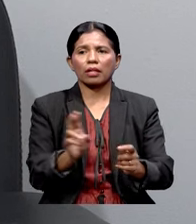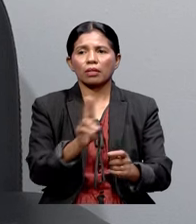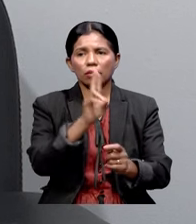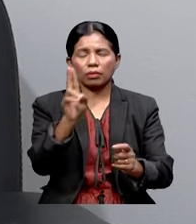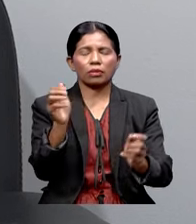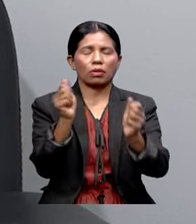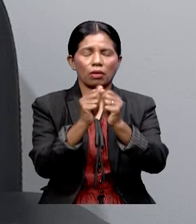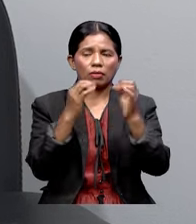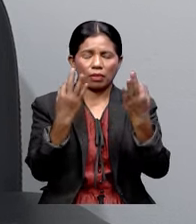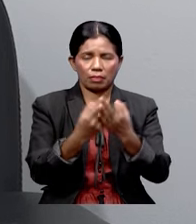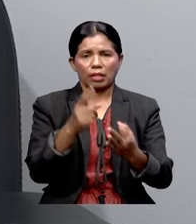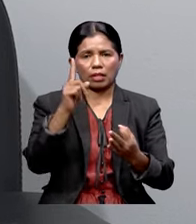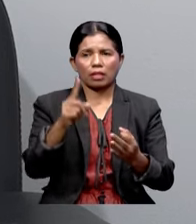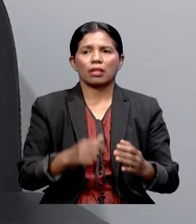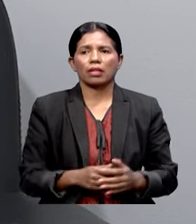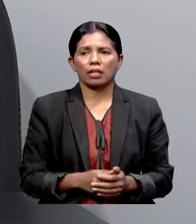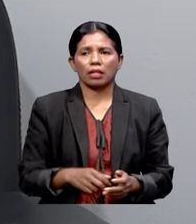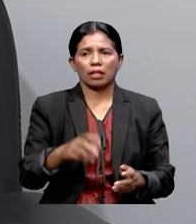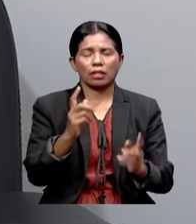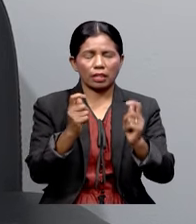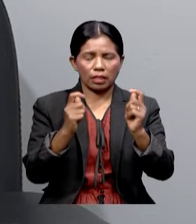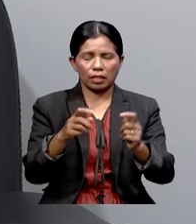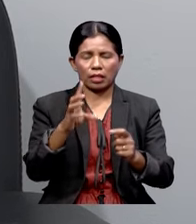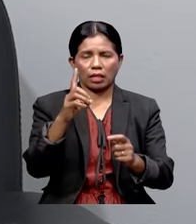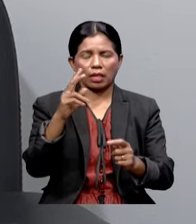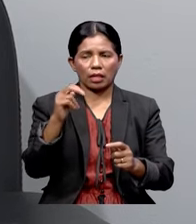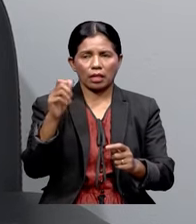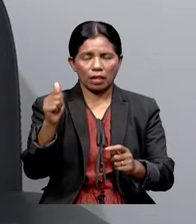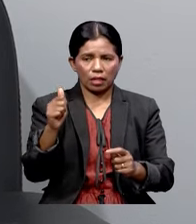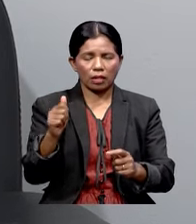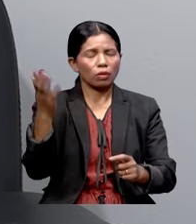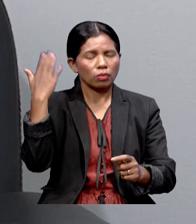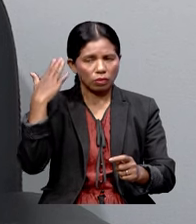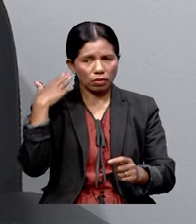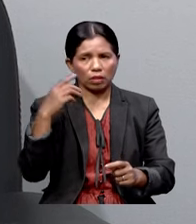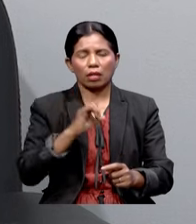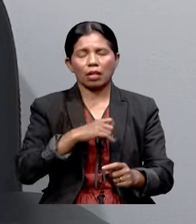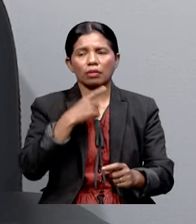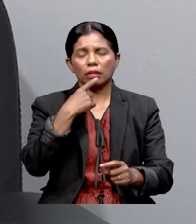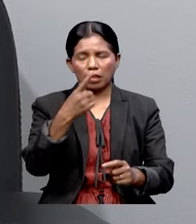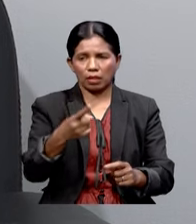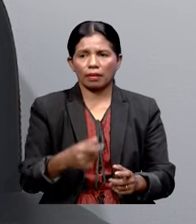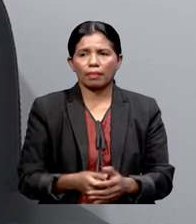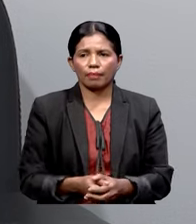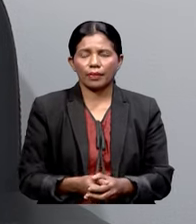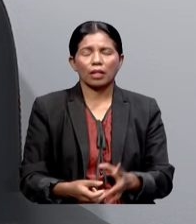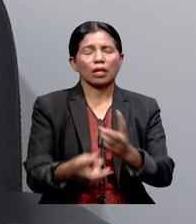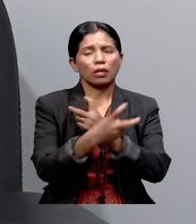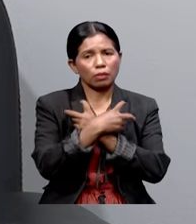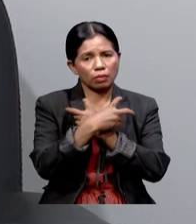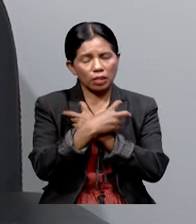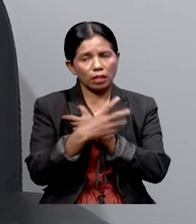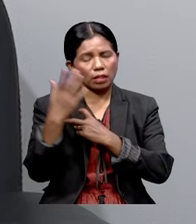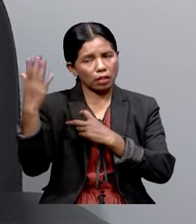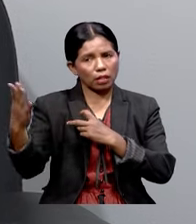ida se tes dena la akuza ko familia ida i ulu ke das mosi ha un statement awa te te ruin ida ne bane komo